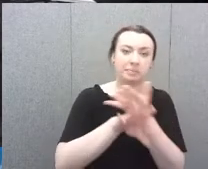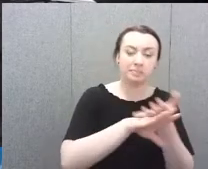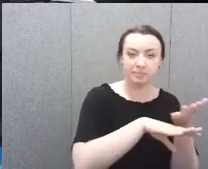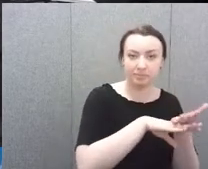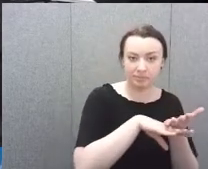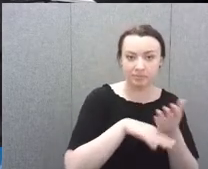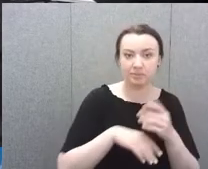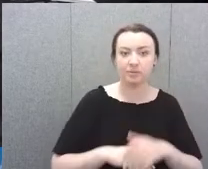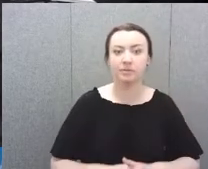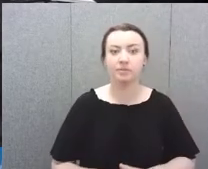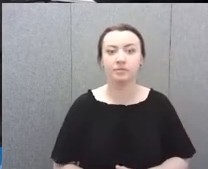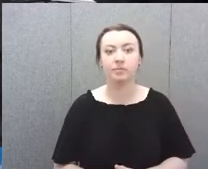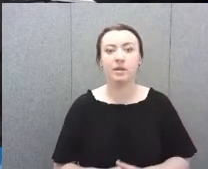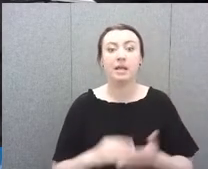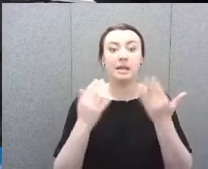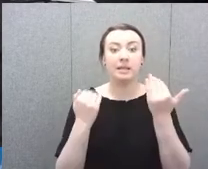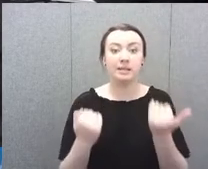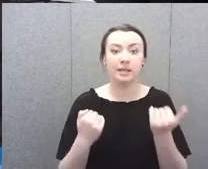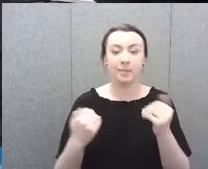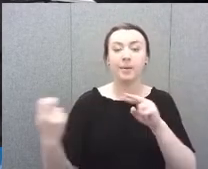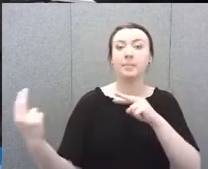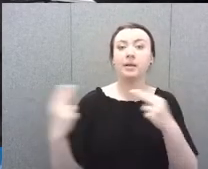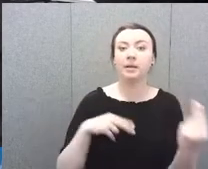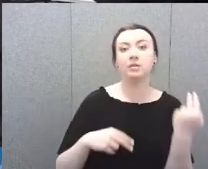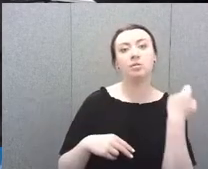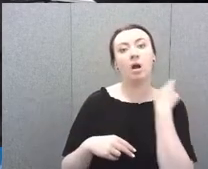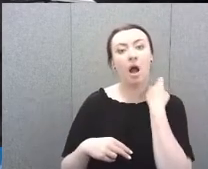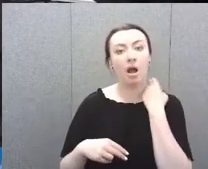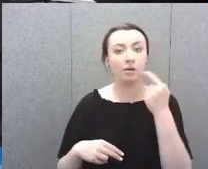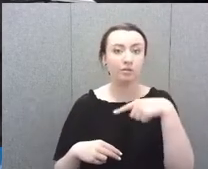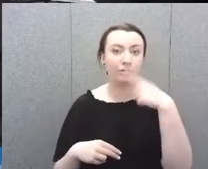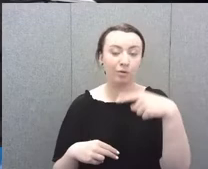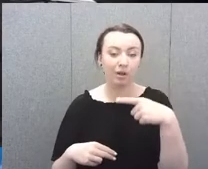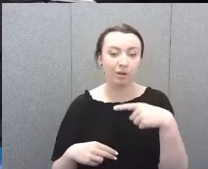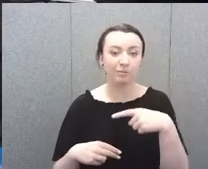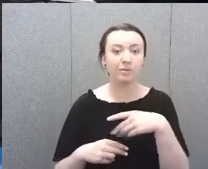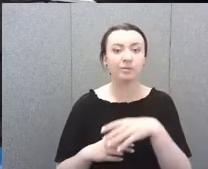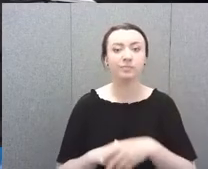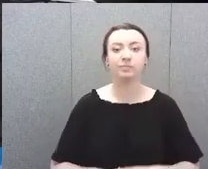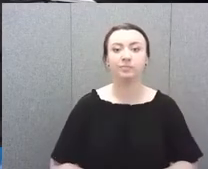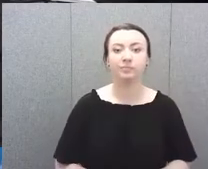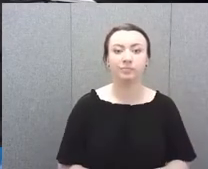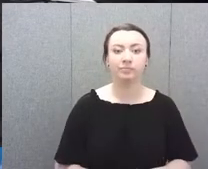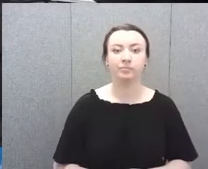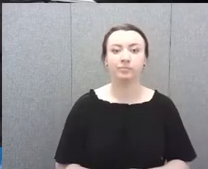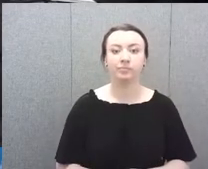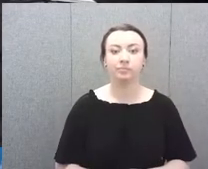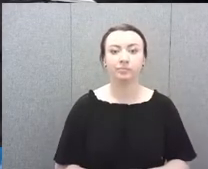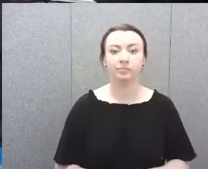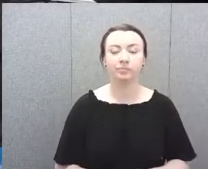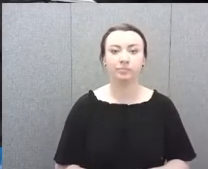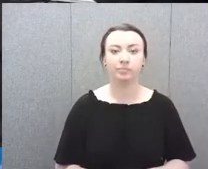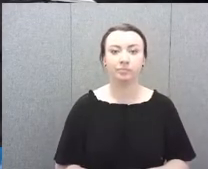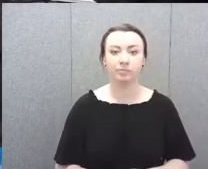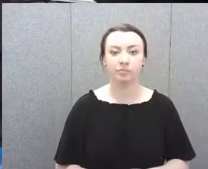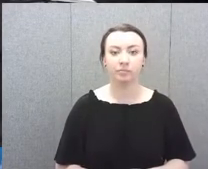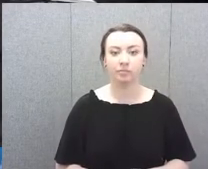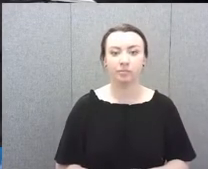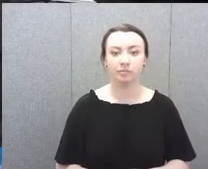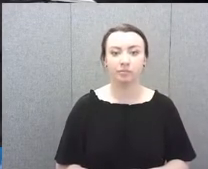чтобы были какие-то непонятия по терминологии. Я на английский сейчас переключаюсь